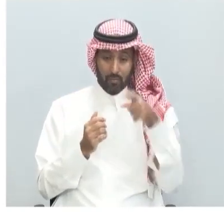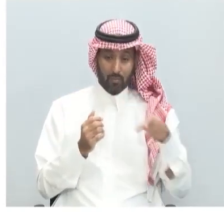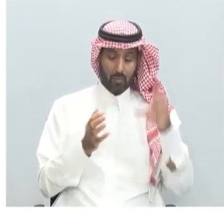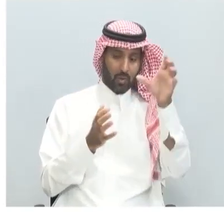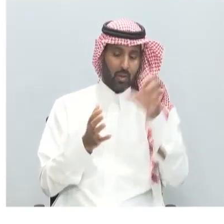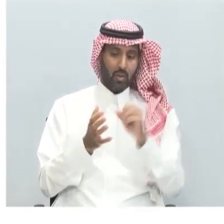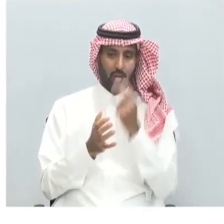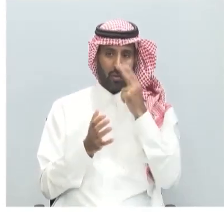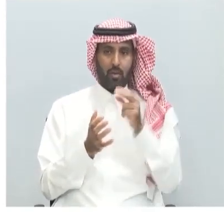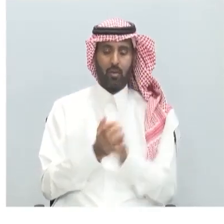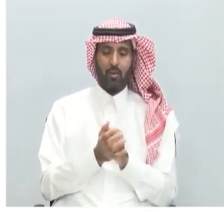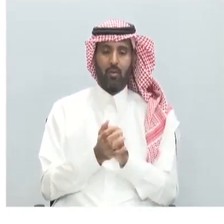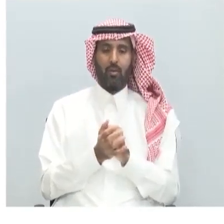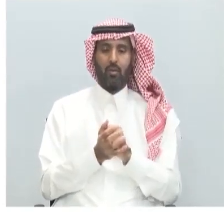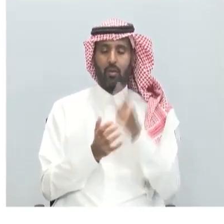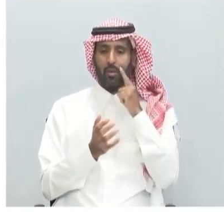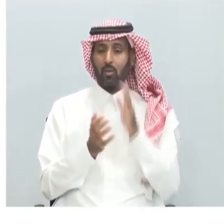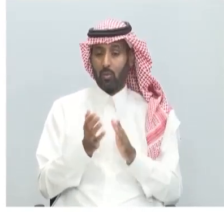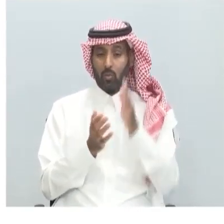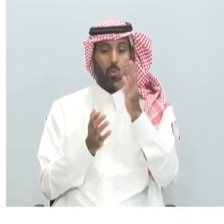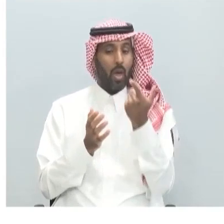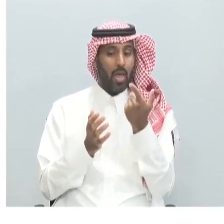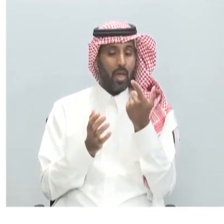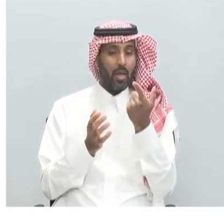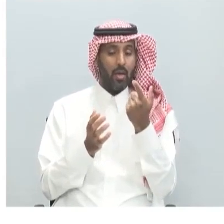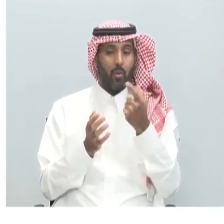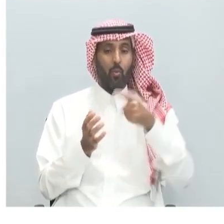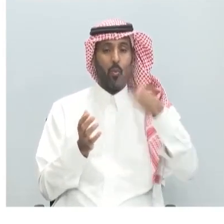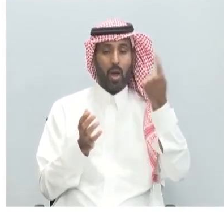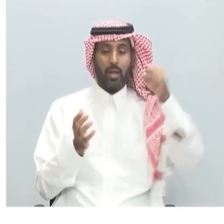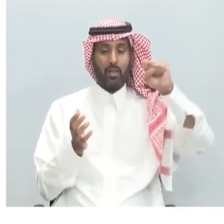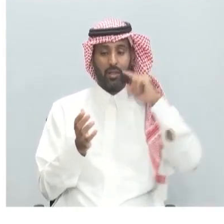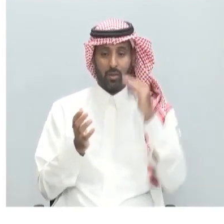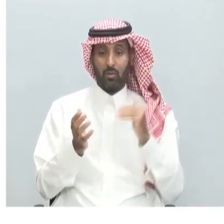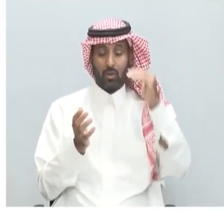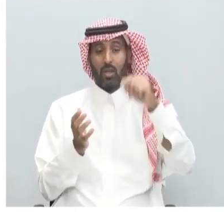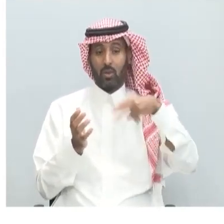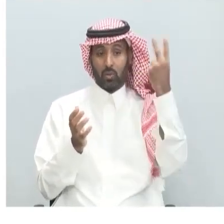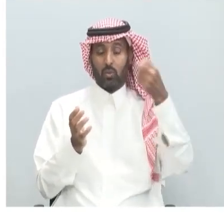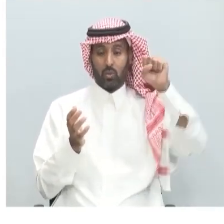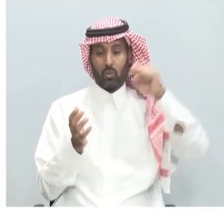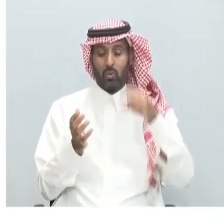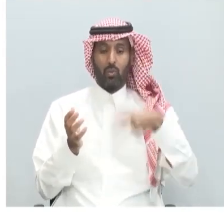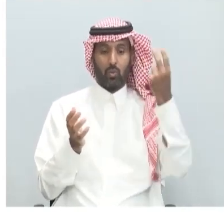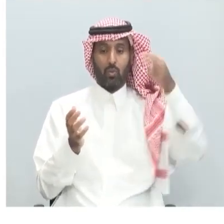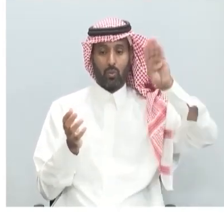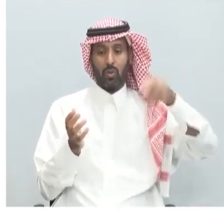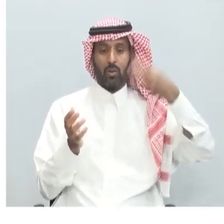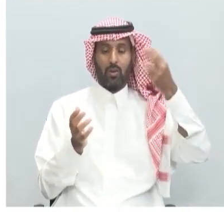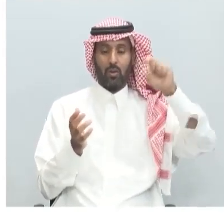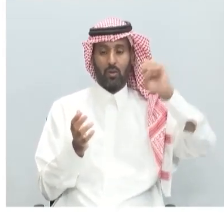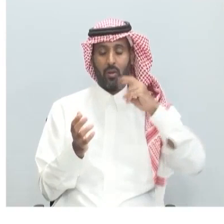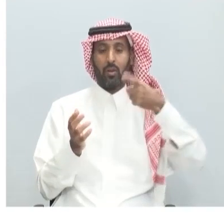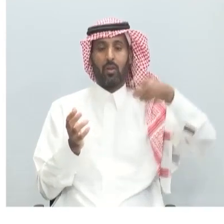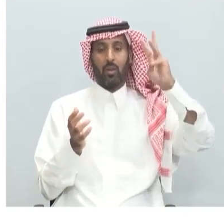الترتيب انظر الى السهم هنا ون اس في الاعلى تو اس تو بي ر اس ثري